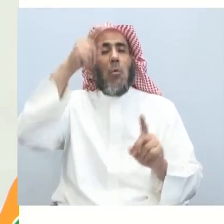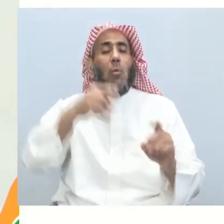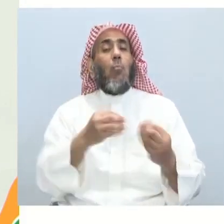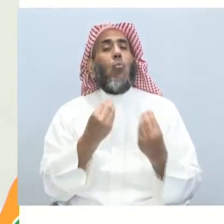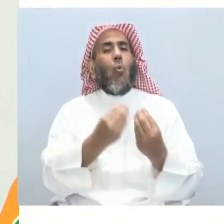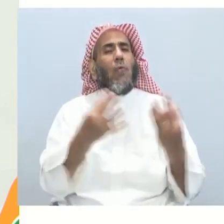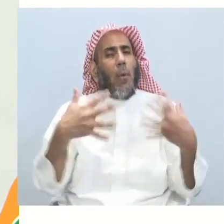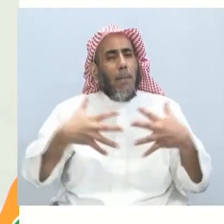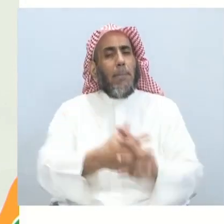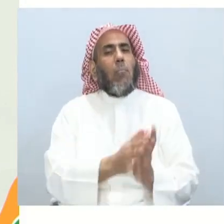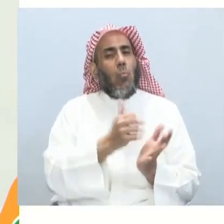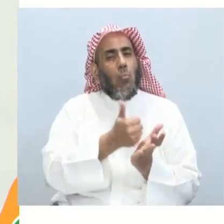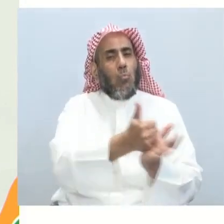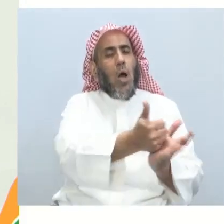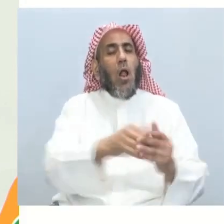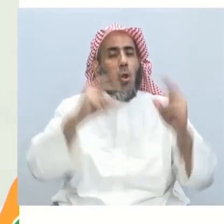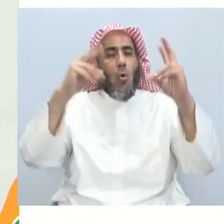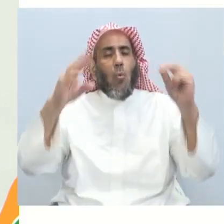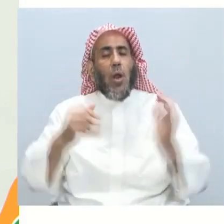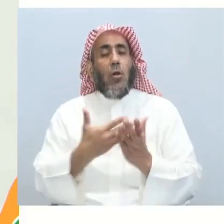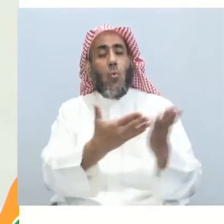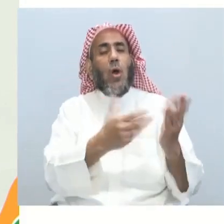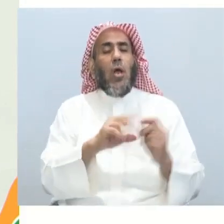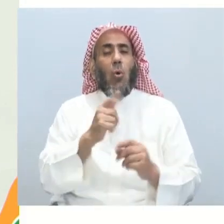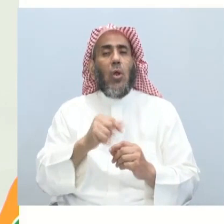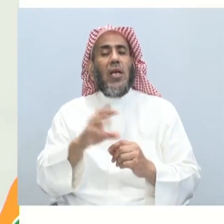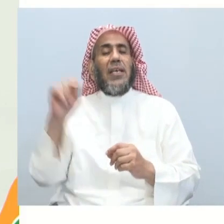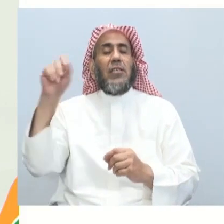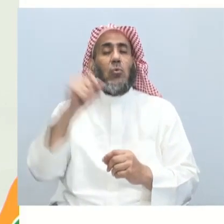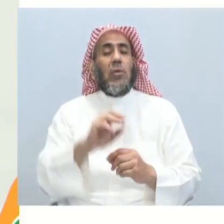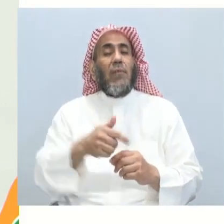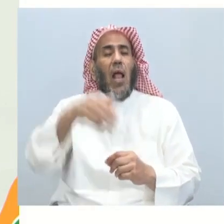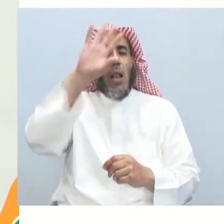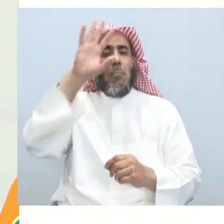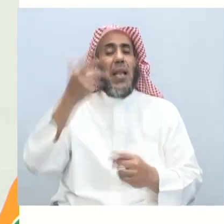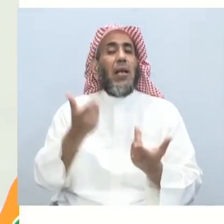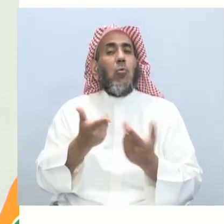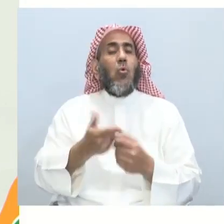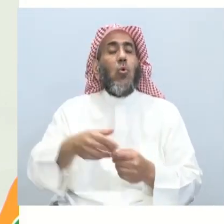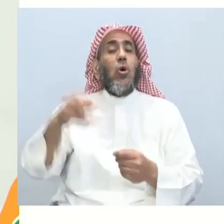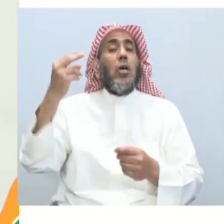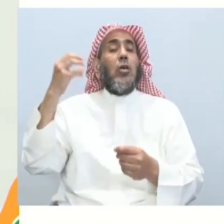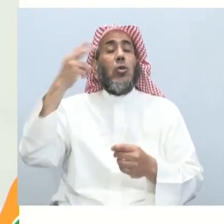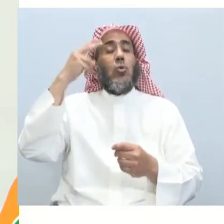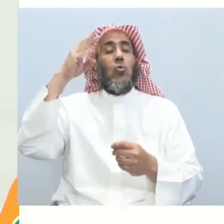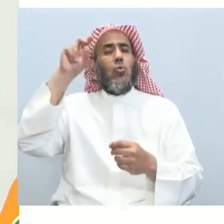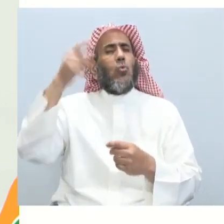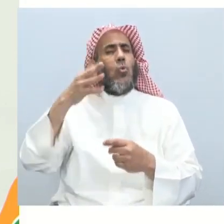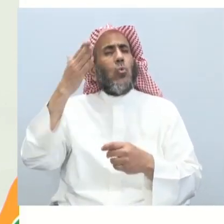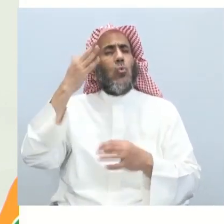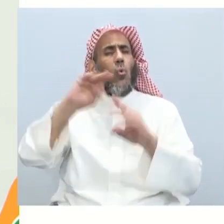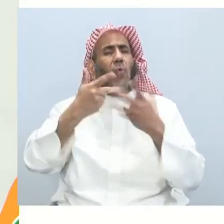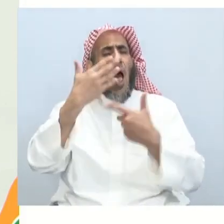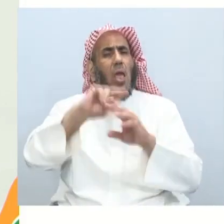وقوفه مع لبنان ومساعدتها ويقول ايضا السنوس في الملك سعود سعد السعودي المفدى اي